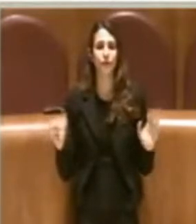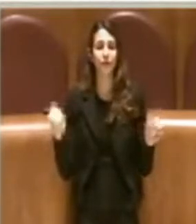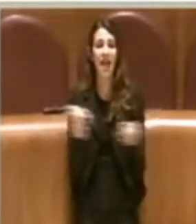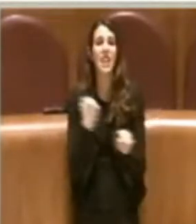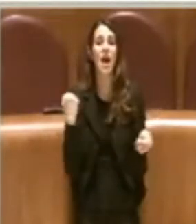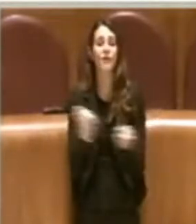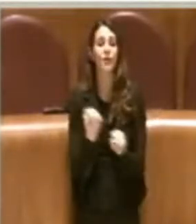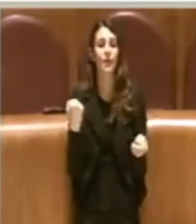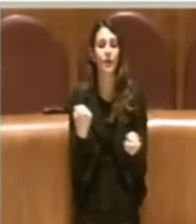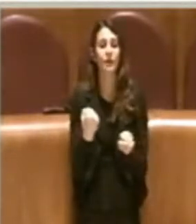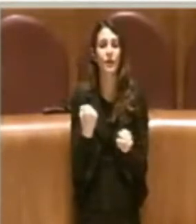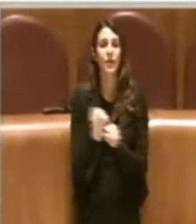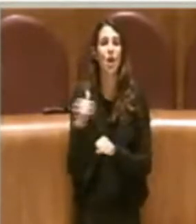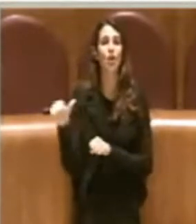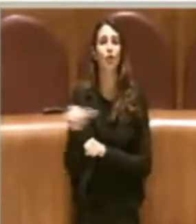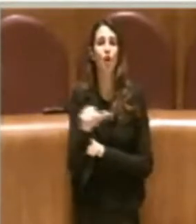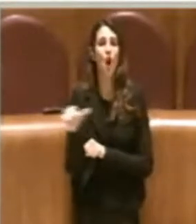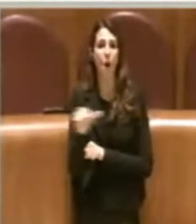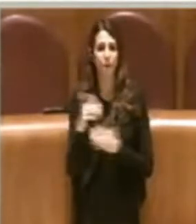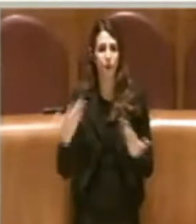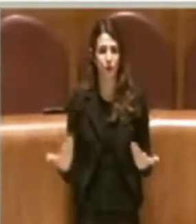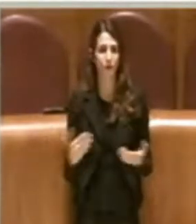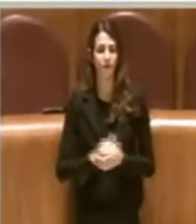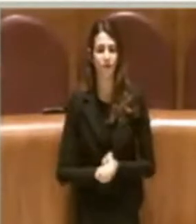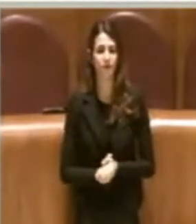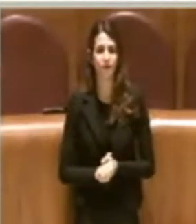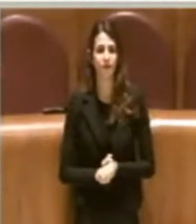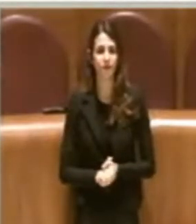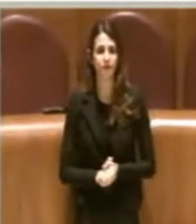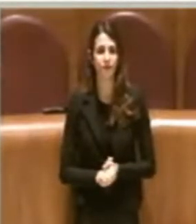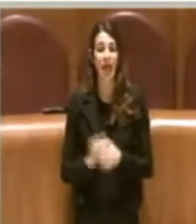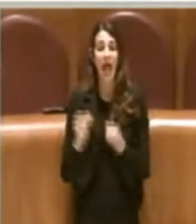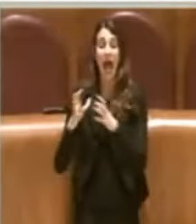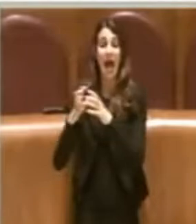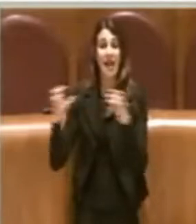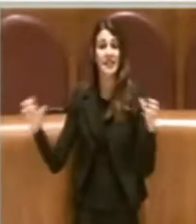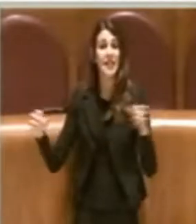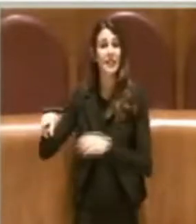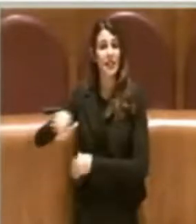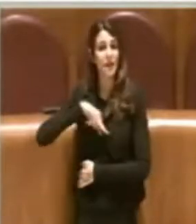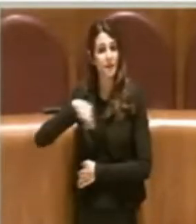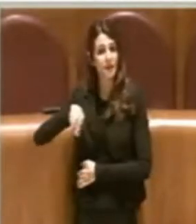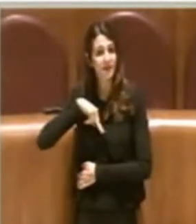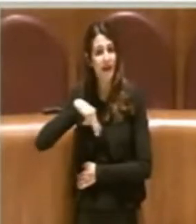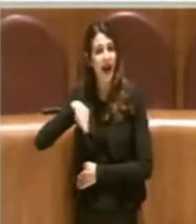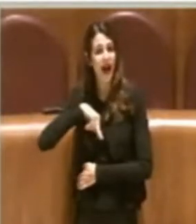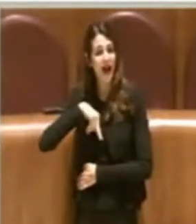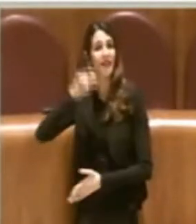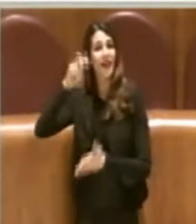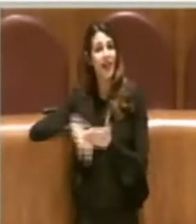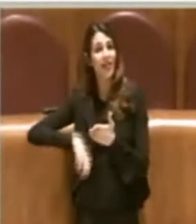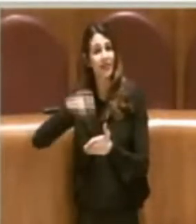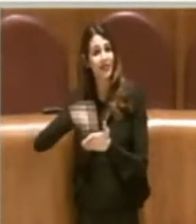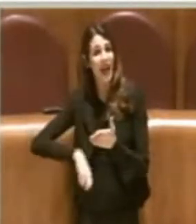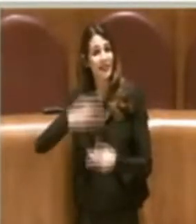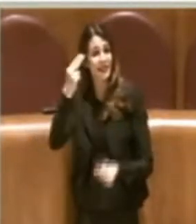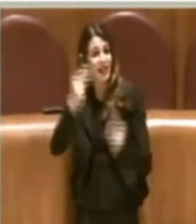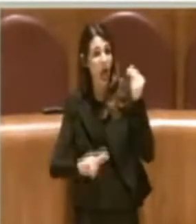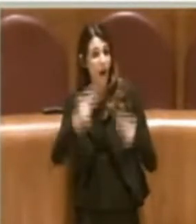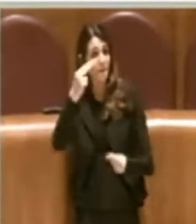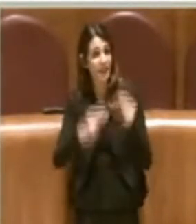fronte degli oneri che questi privati avrebbero dovuto versare all'amministrazione, quindi